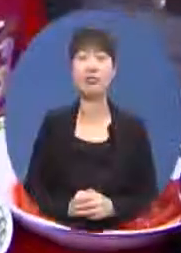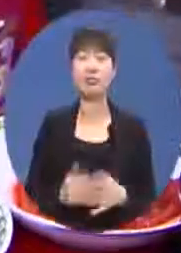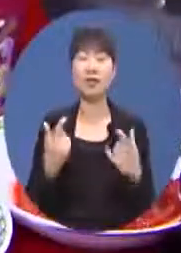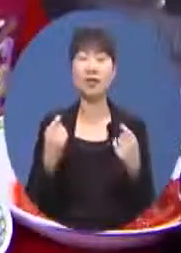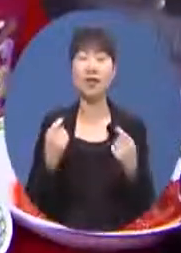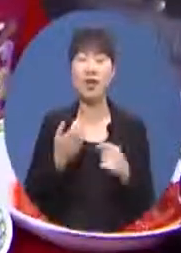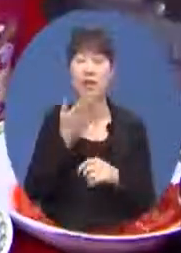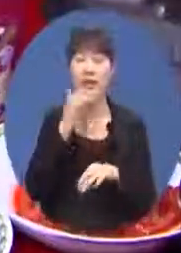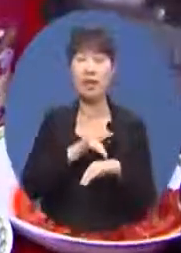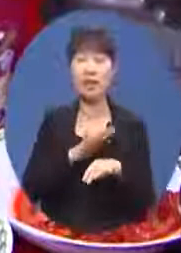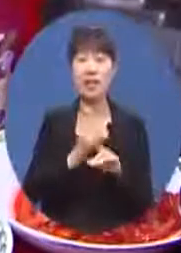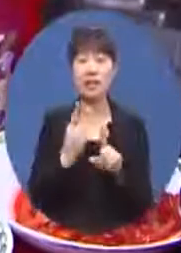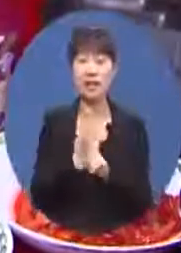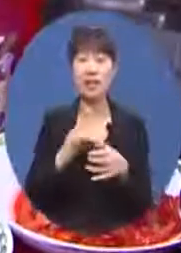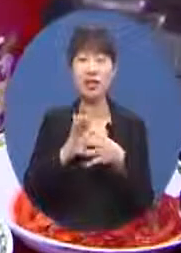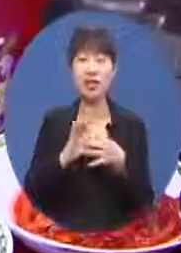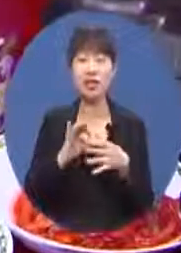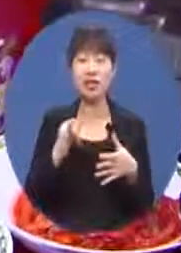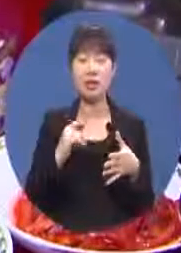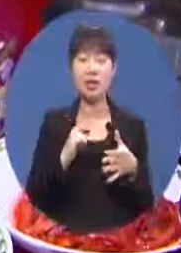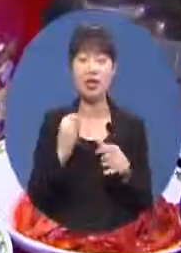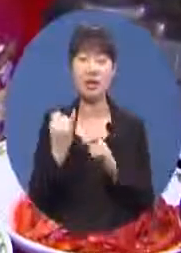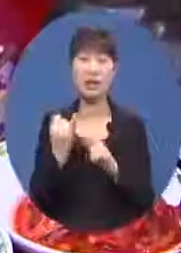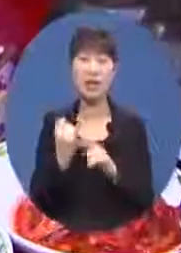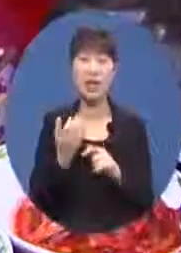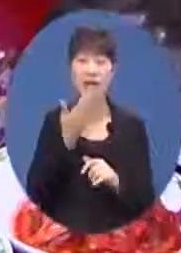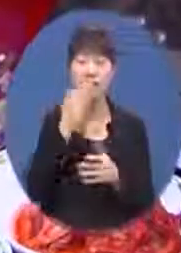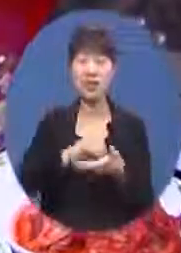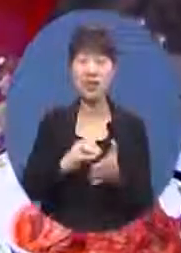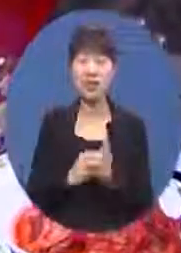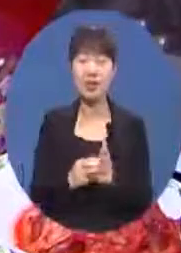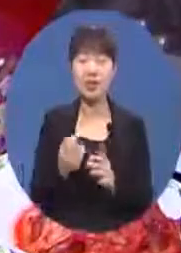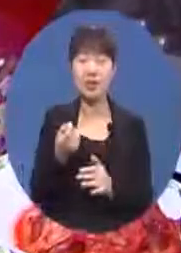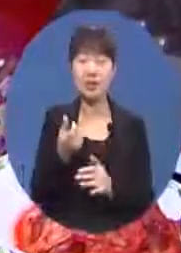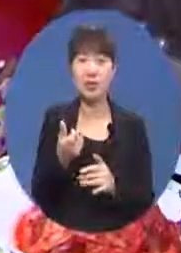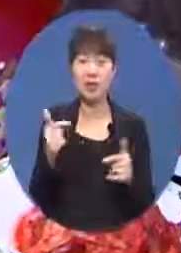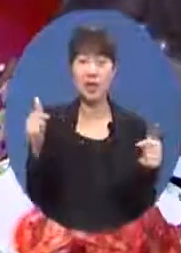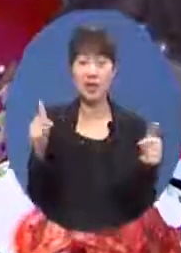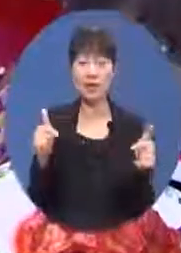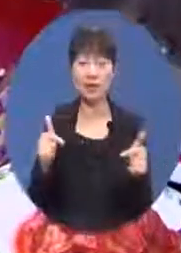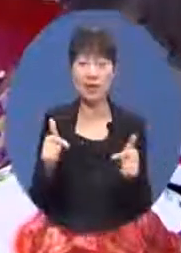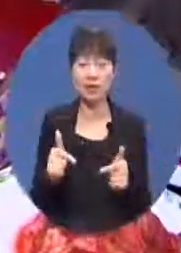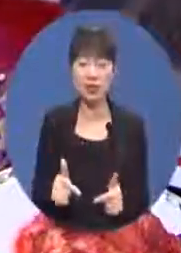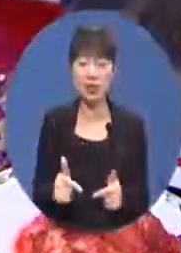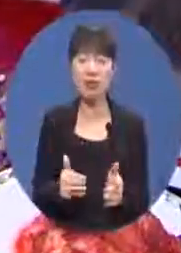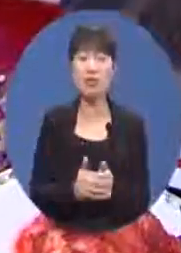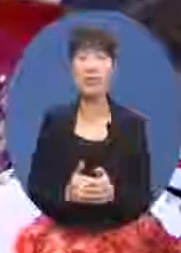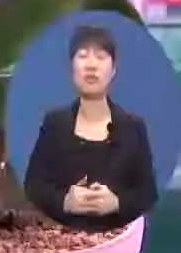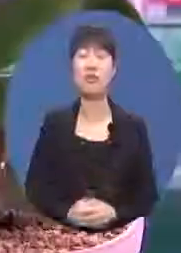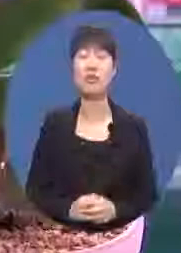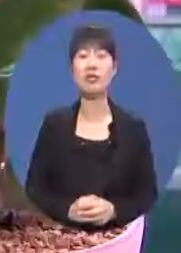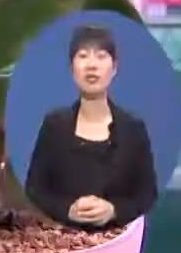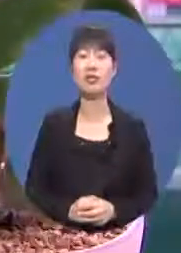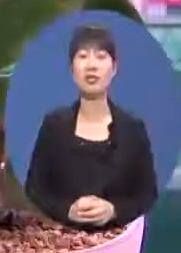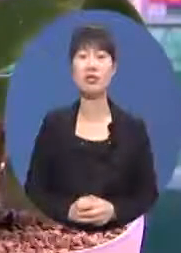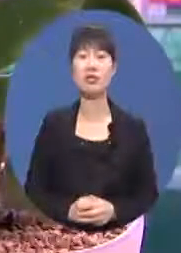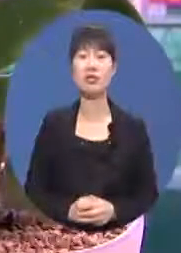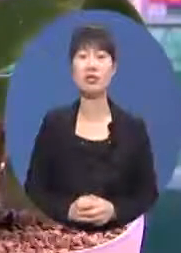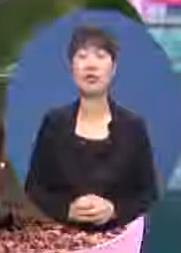이런 식습관 개선을 통해 진경이의 식사량은 조금씩 조금씩 줄어갈 것입니다.